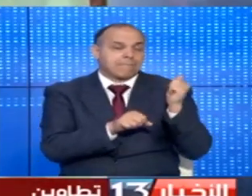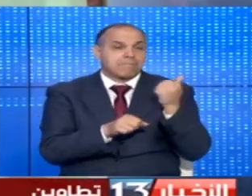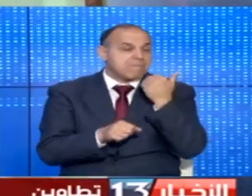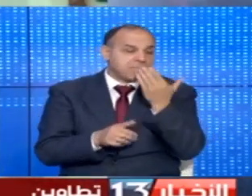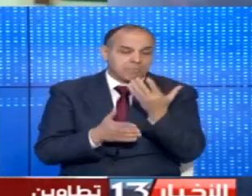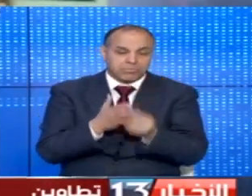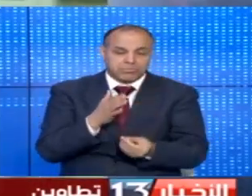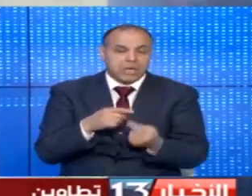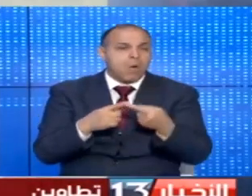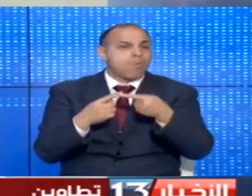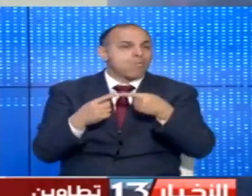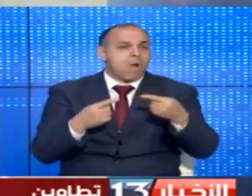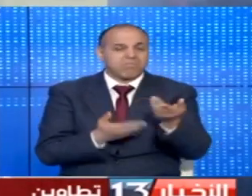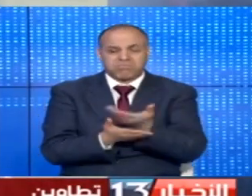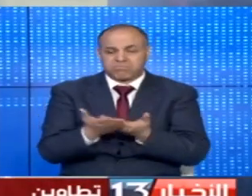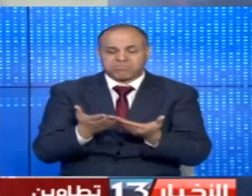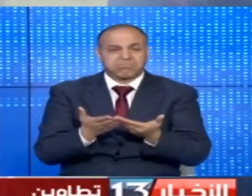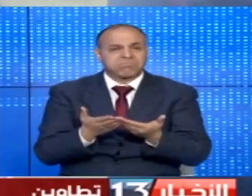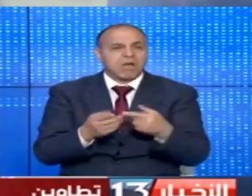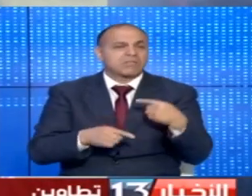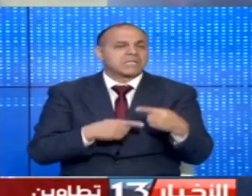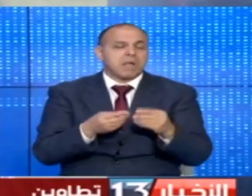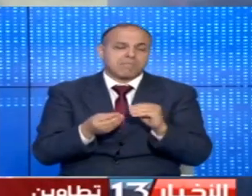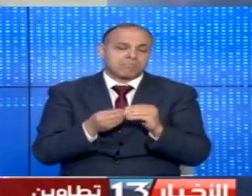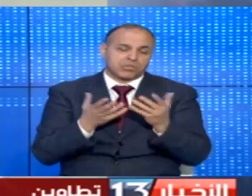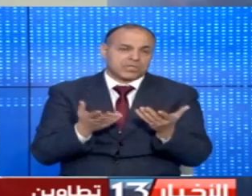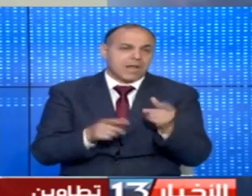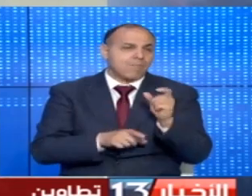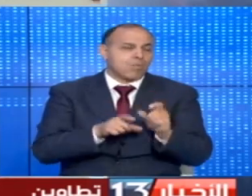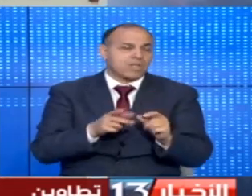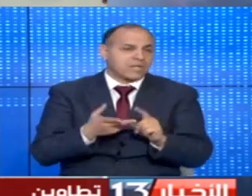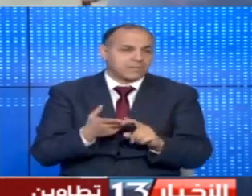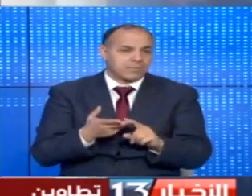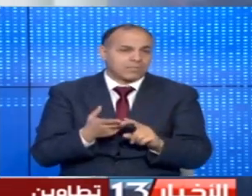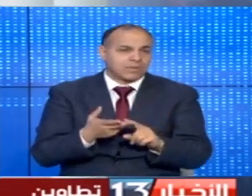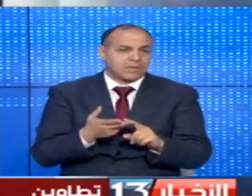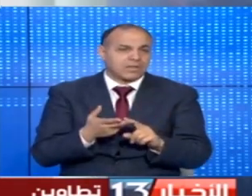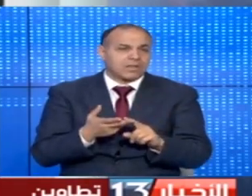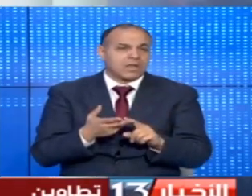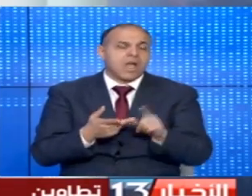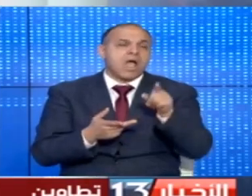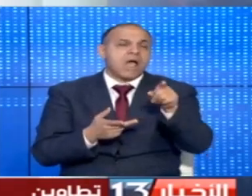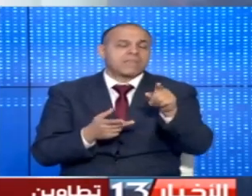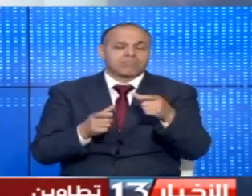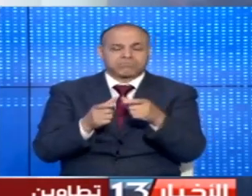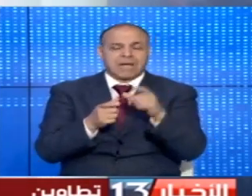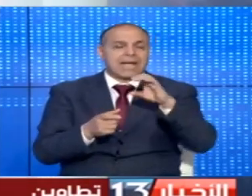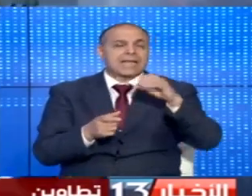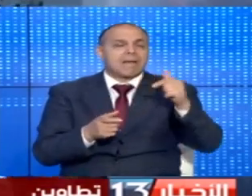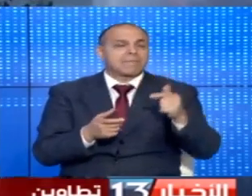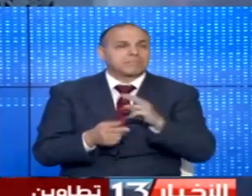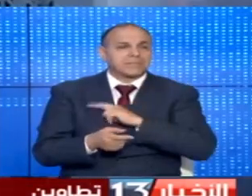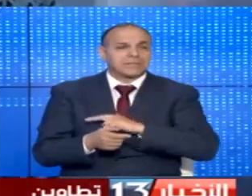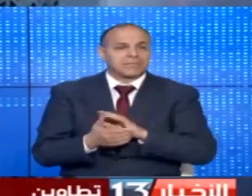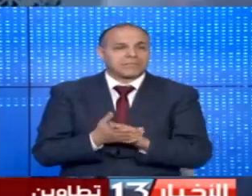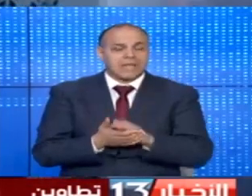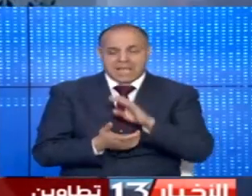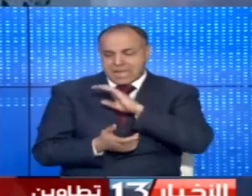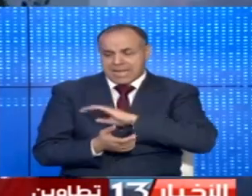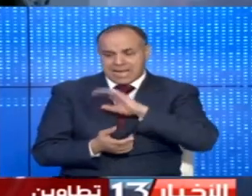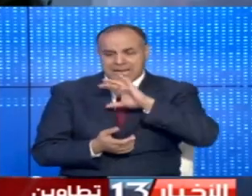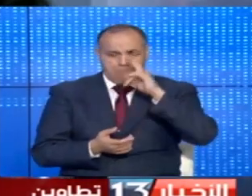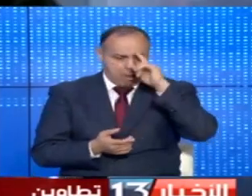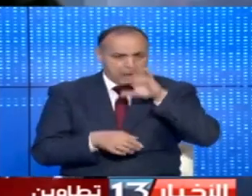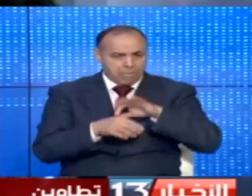اثر سلبا على الخدمات المقدمه للمواطنين من قبل هذه المؤسسه الكلام مش